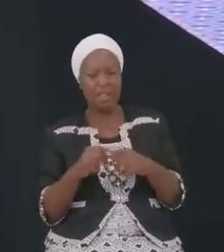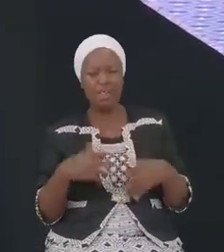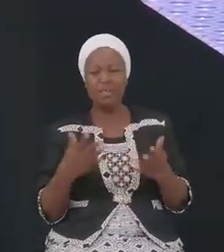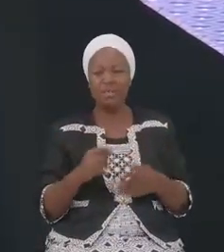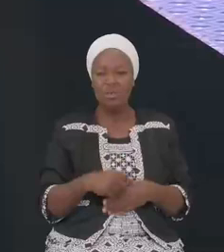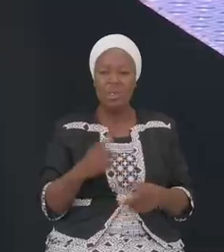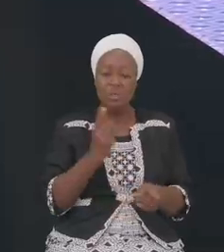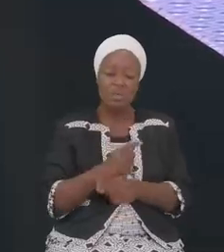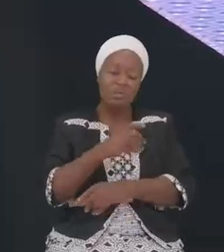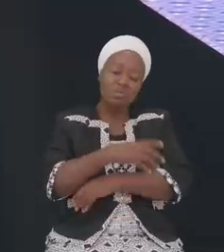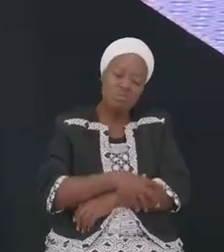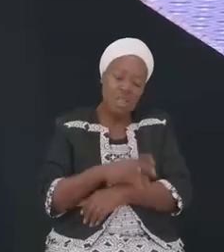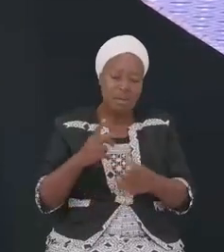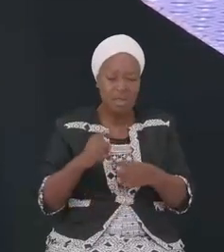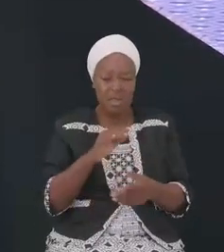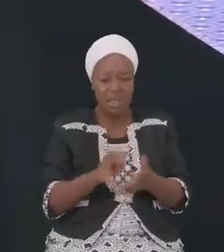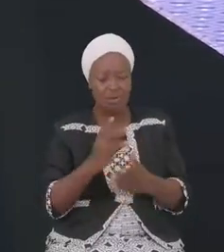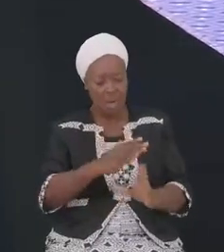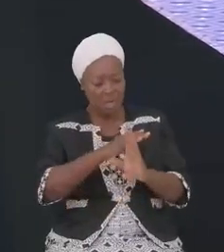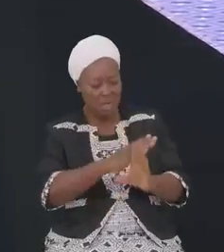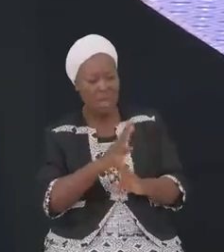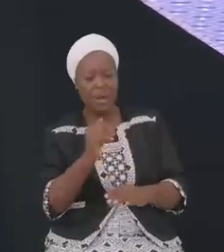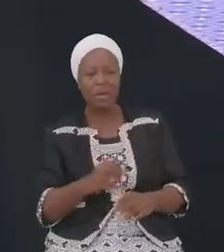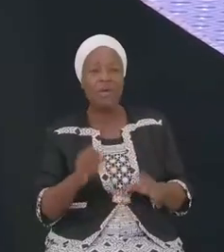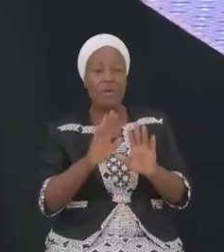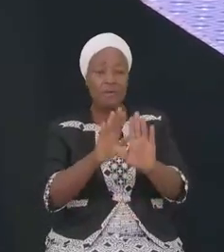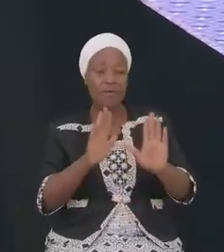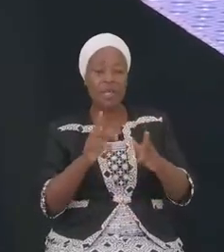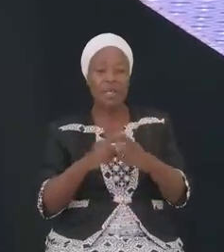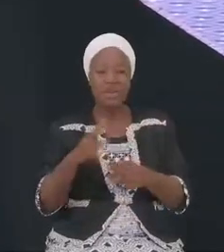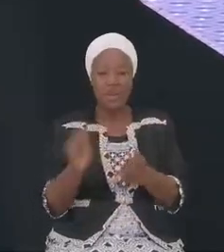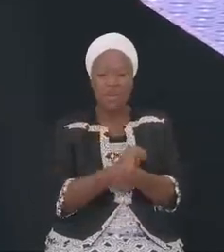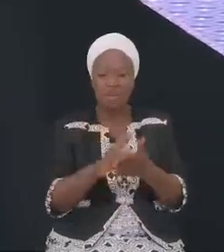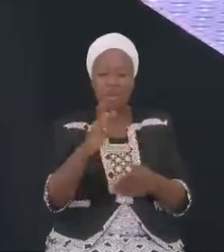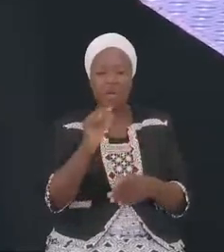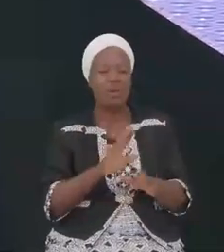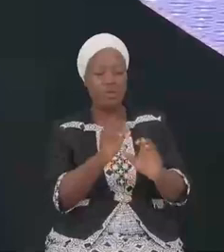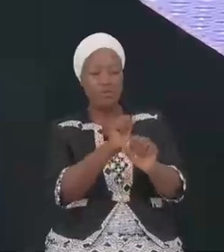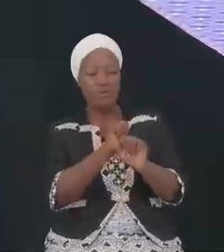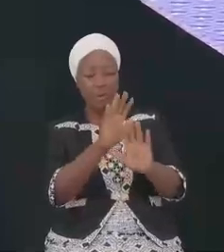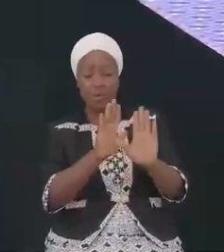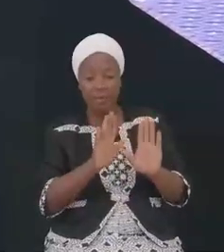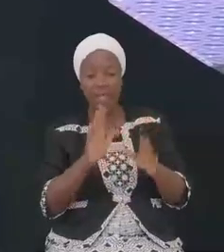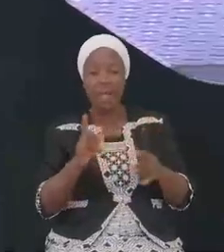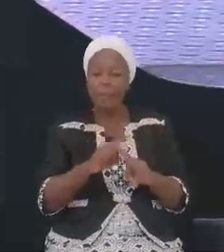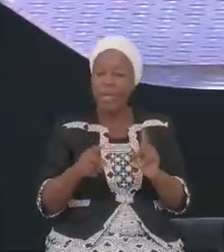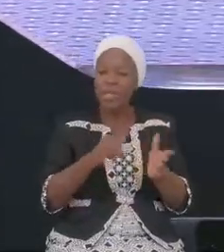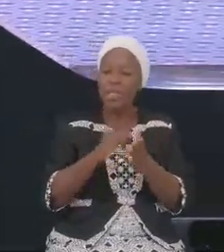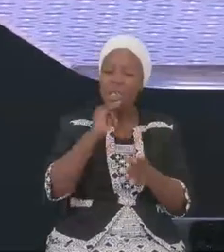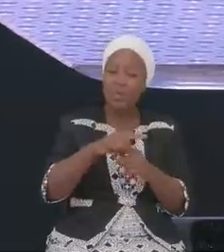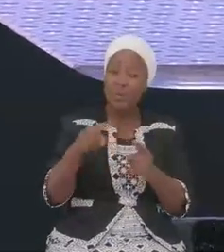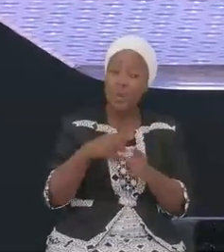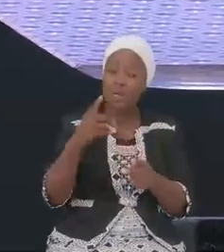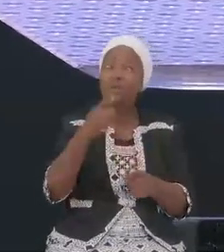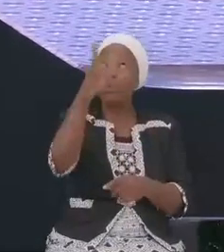tu es stagné, tu es empêché par la crainte, tu es détruit par la crainte, mais c'est lorsque Dieu